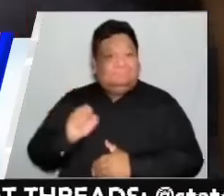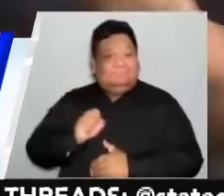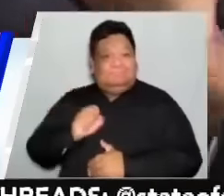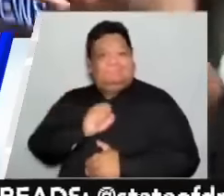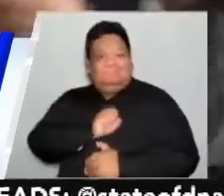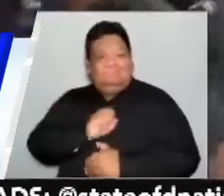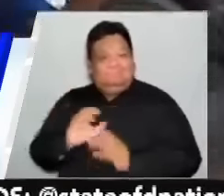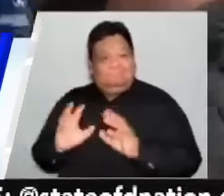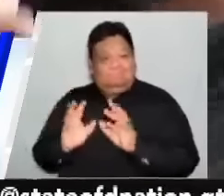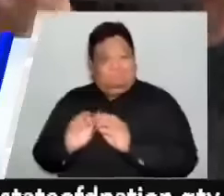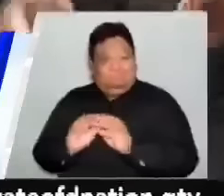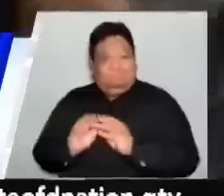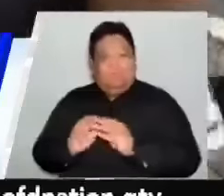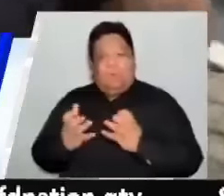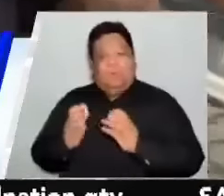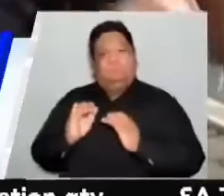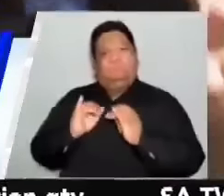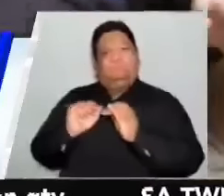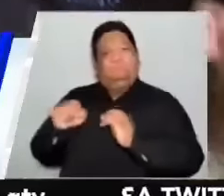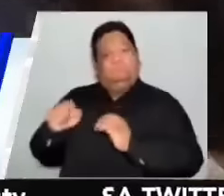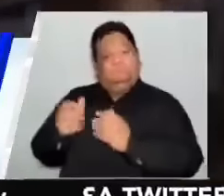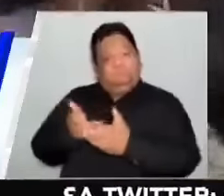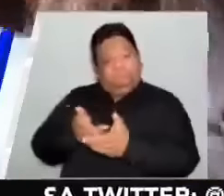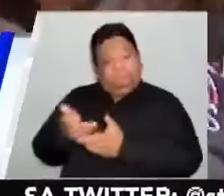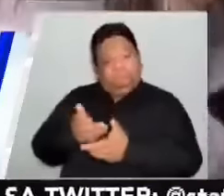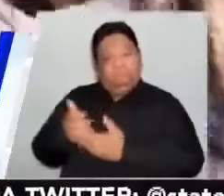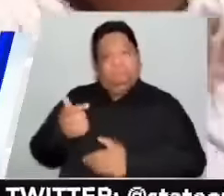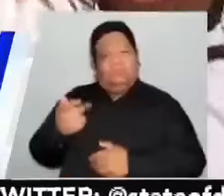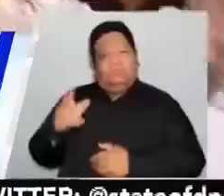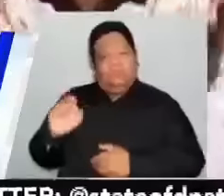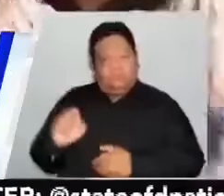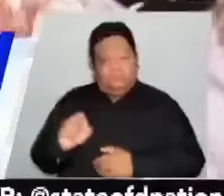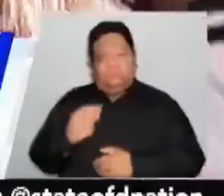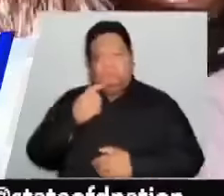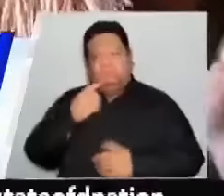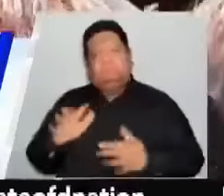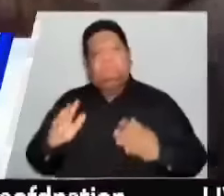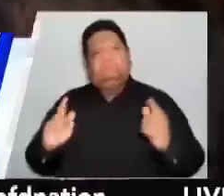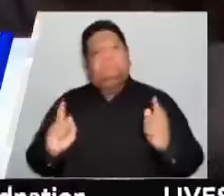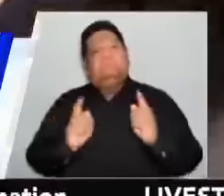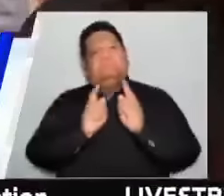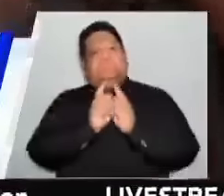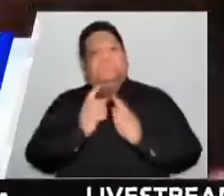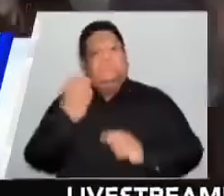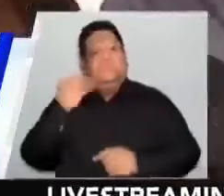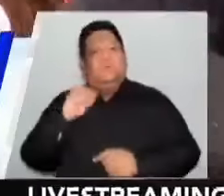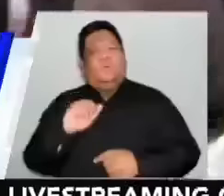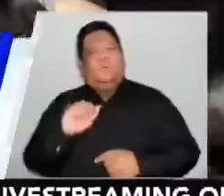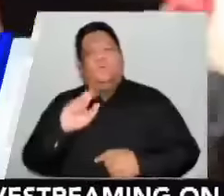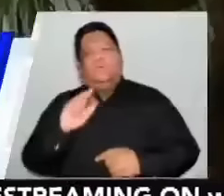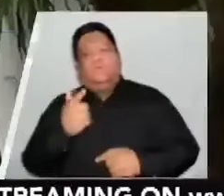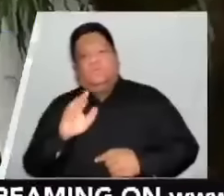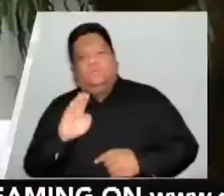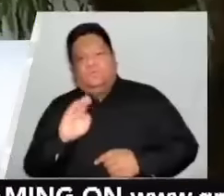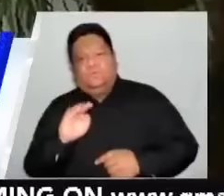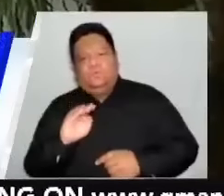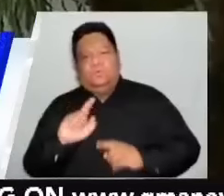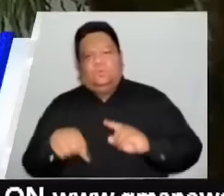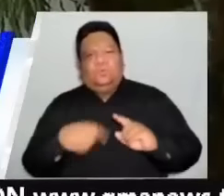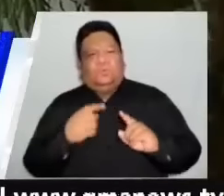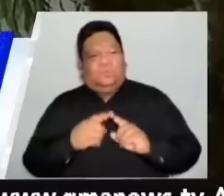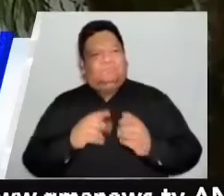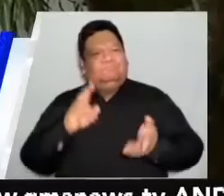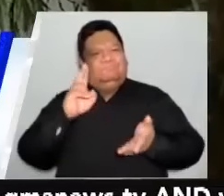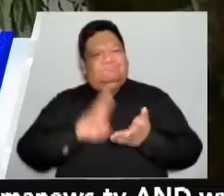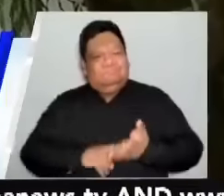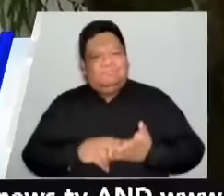atn El margal na nagsabing nakaharap niya si Alice nito ng August 14 nang inaro niya ang counter affidavit nito Gusto namang panagutin